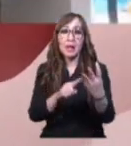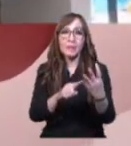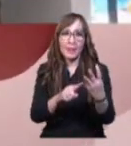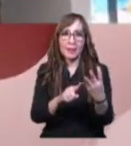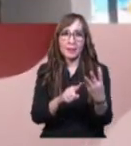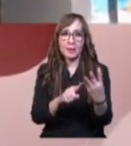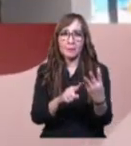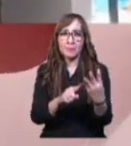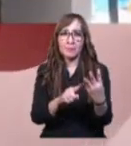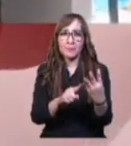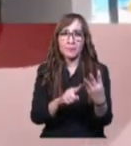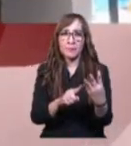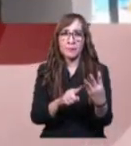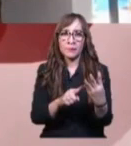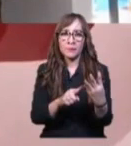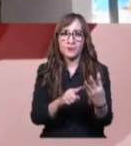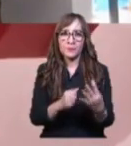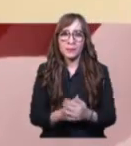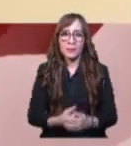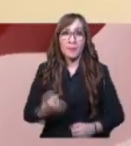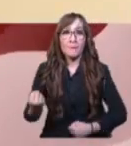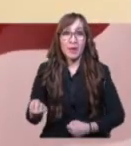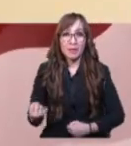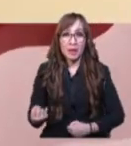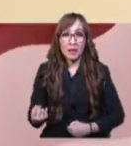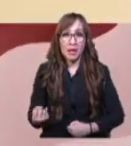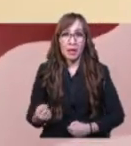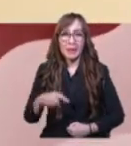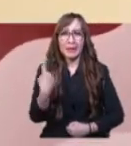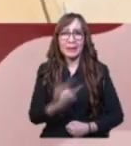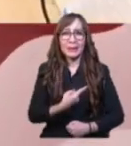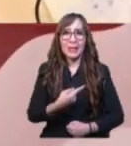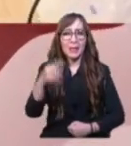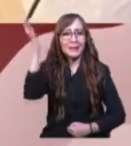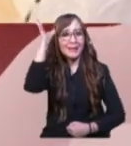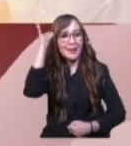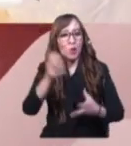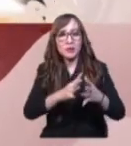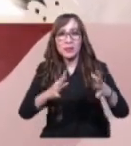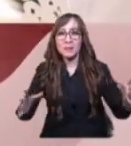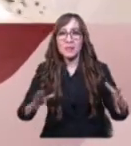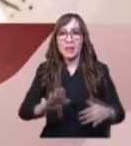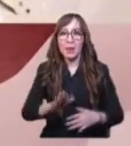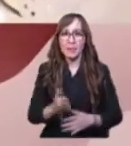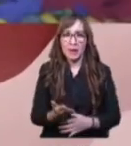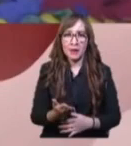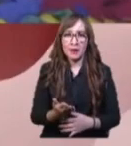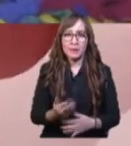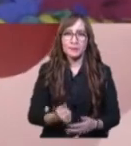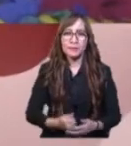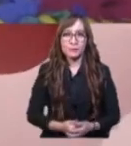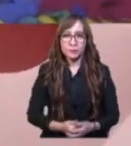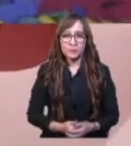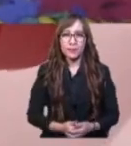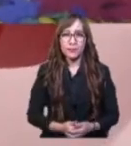konteks digital ini, kembali lagi, marketnya kita nggak pernah tahu sebesar apa. Ada disruption teknologi, ada